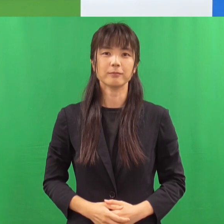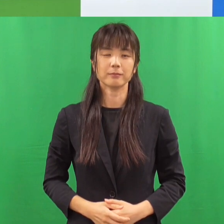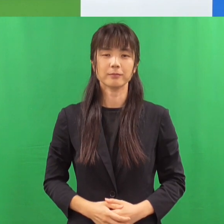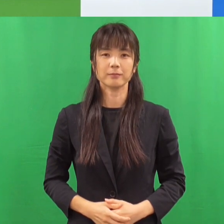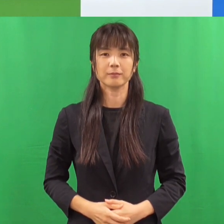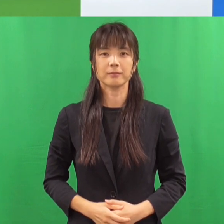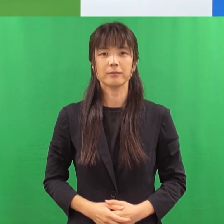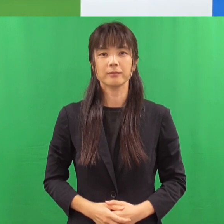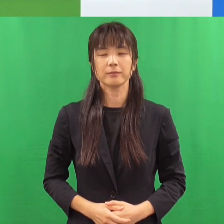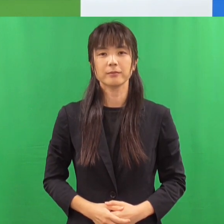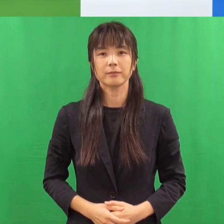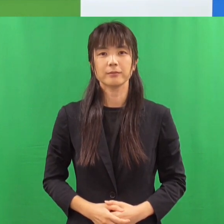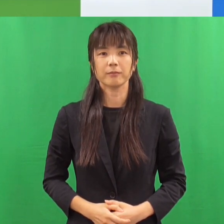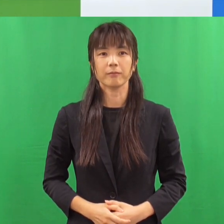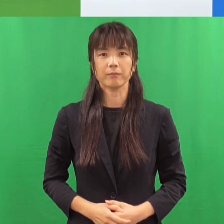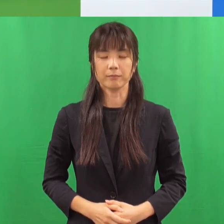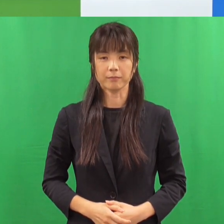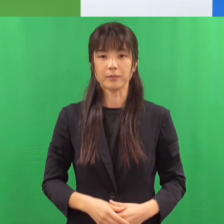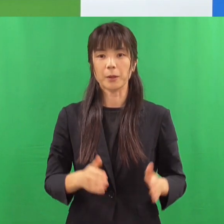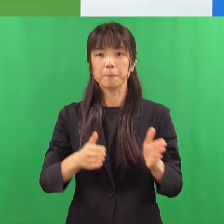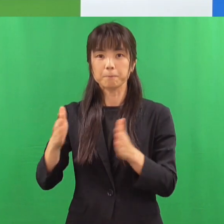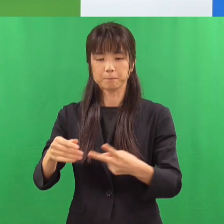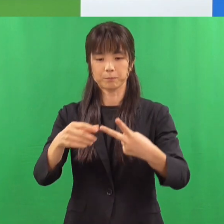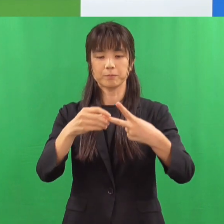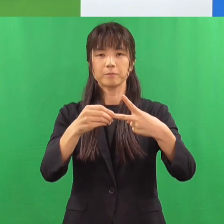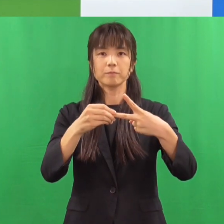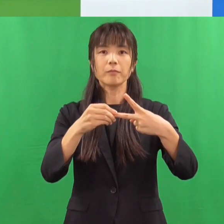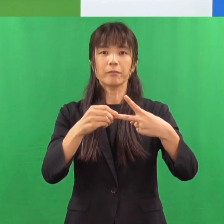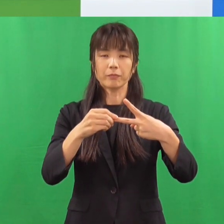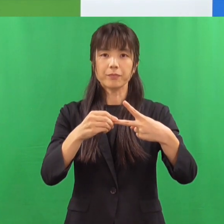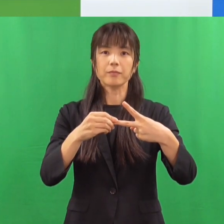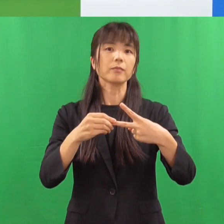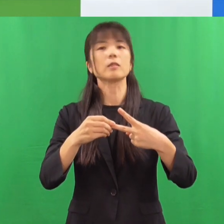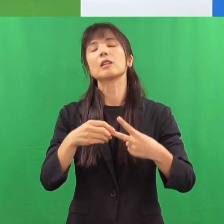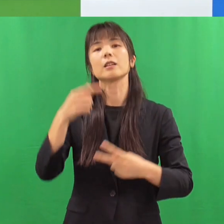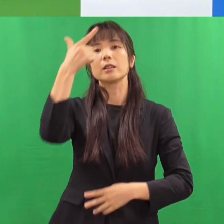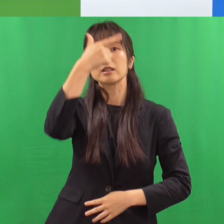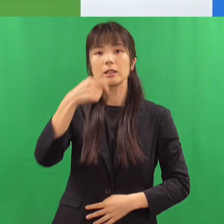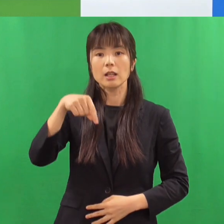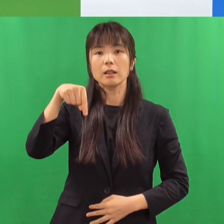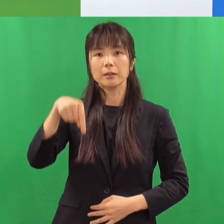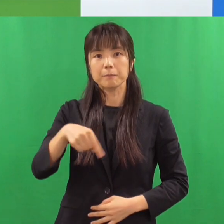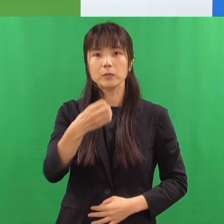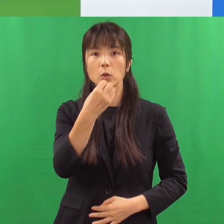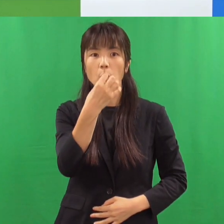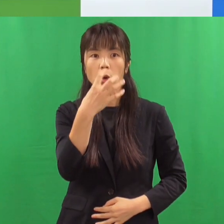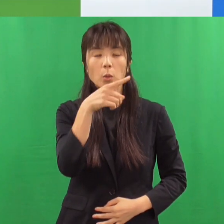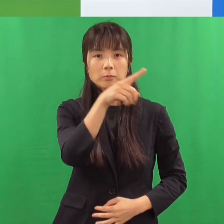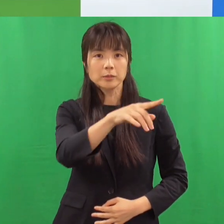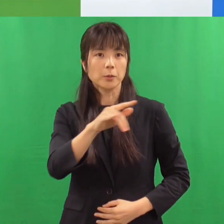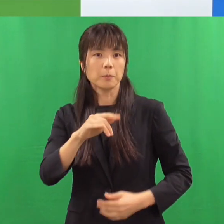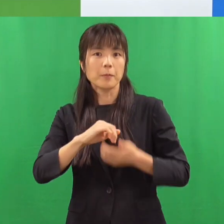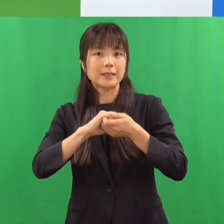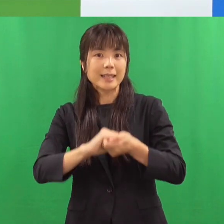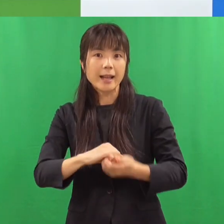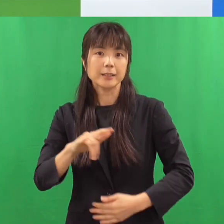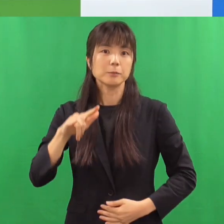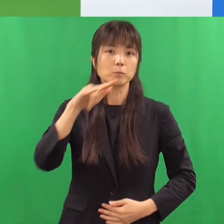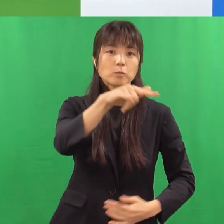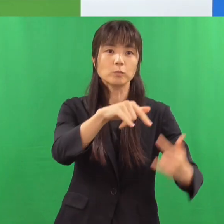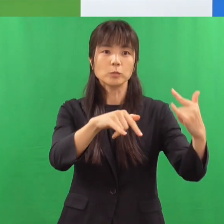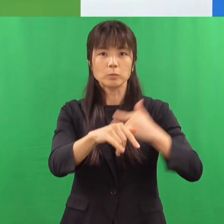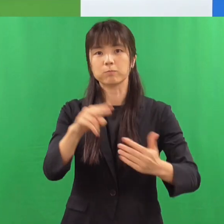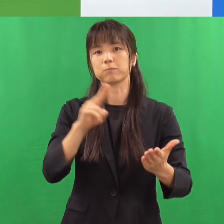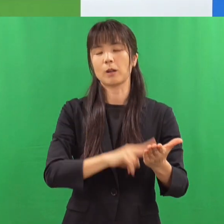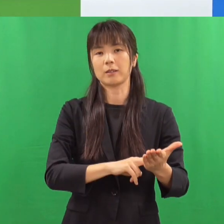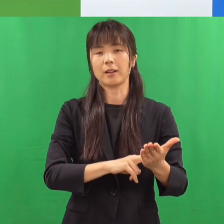。次にすでにもう報道で流れておりますけれども、仙台香港線の定期便就航